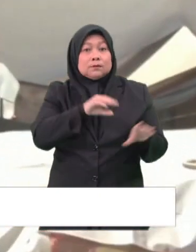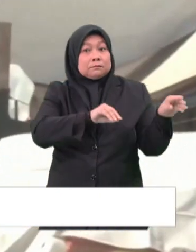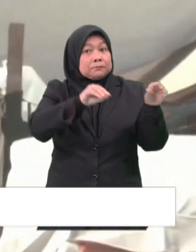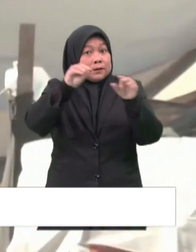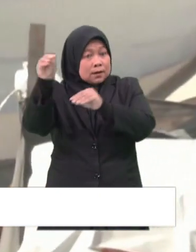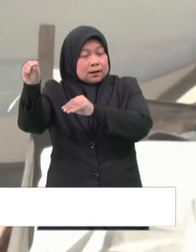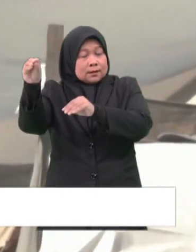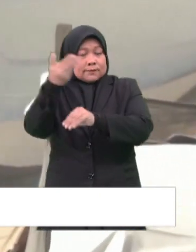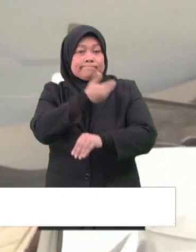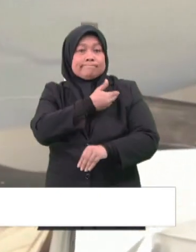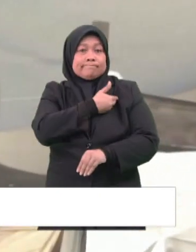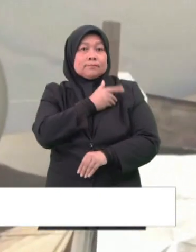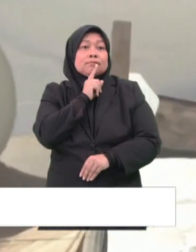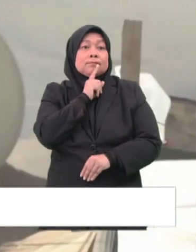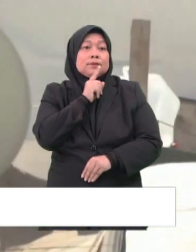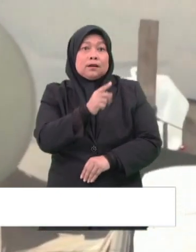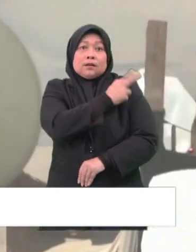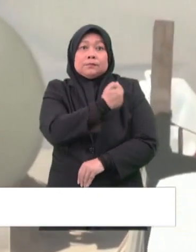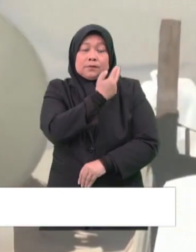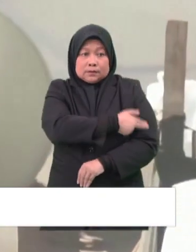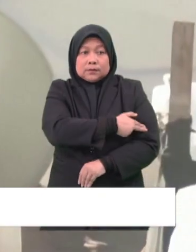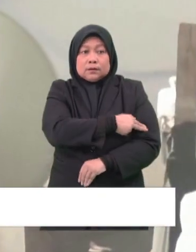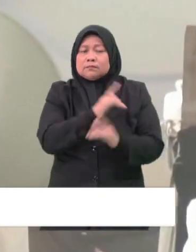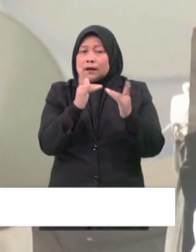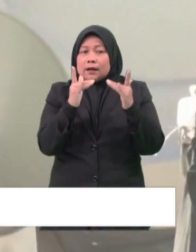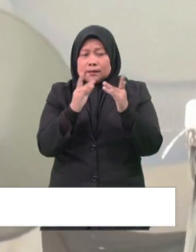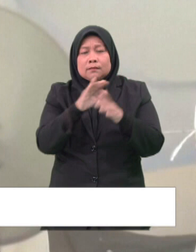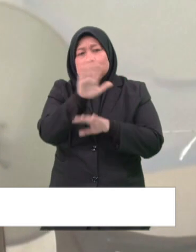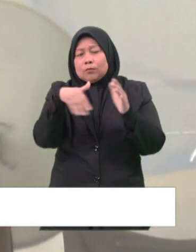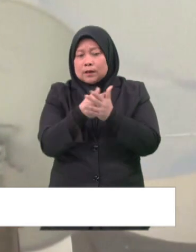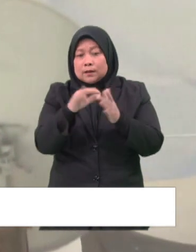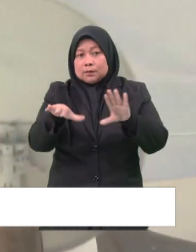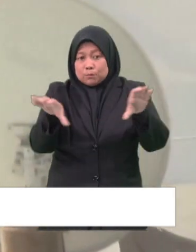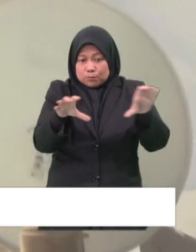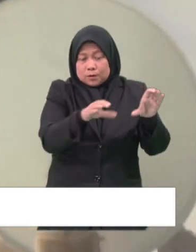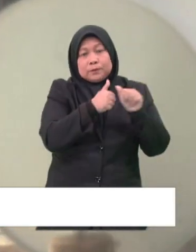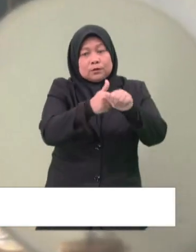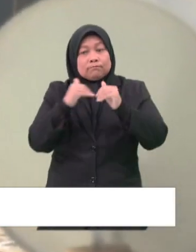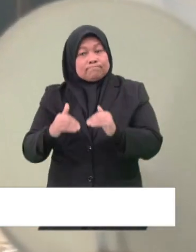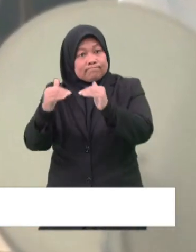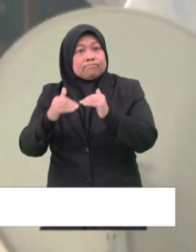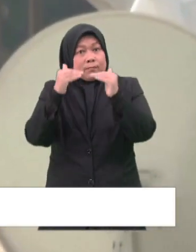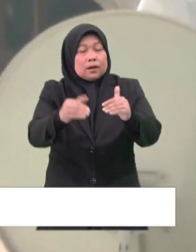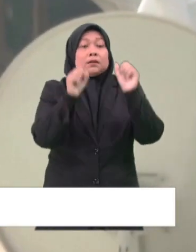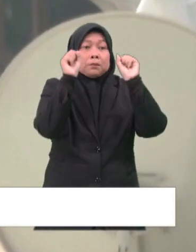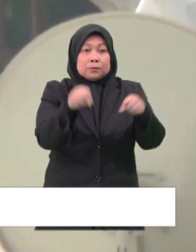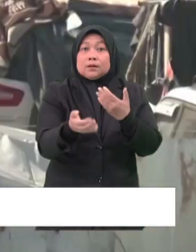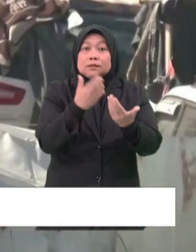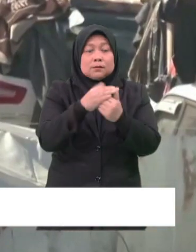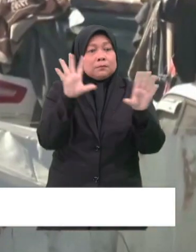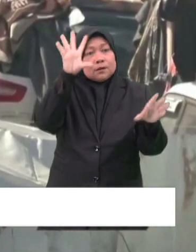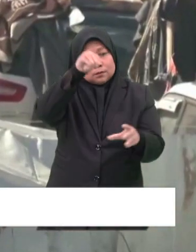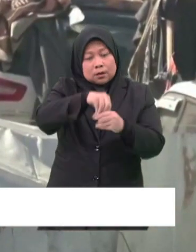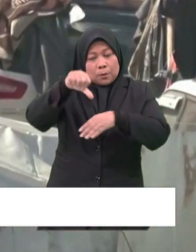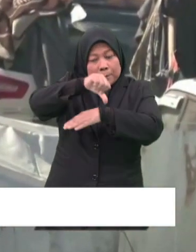Gaza Hospital Medan dengan kapasiti 150 katil itu akan didirikan mengikut fasa kemudahan itu termasuk jabatan untuk